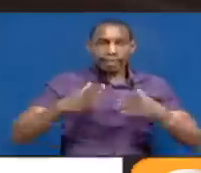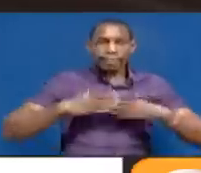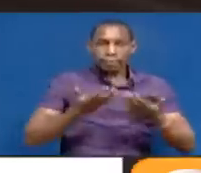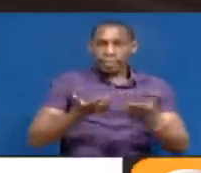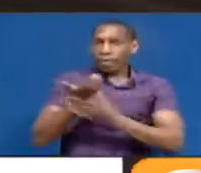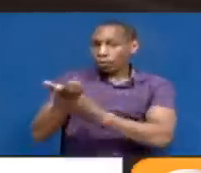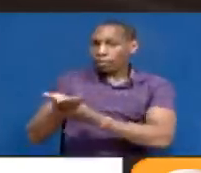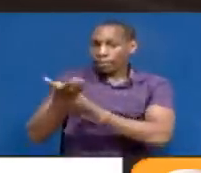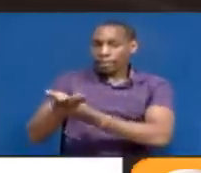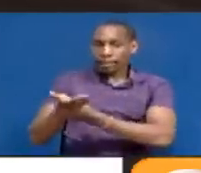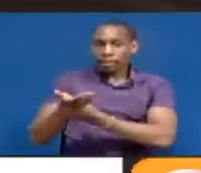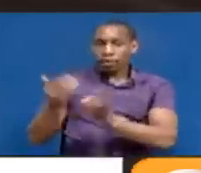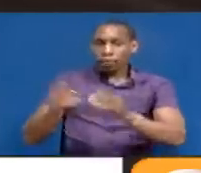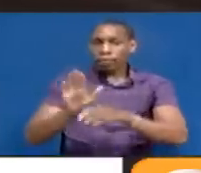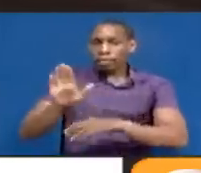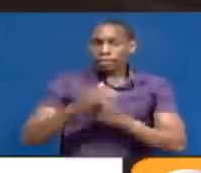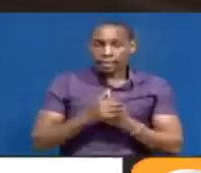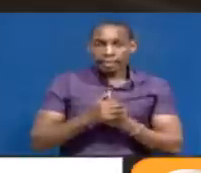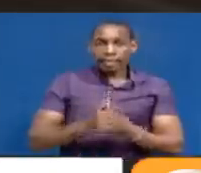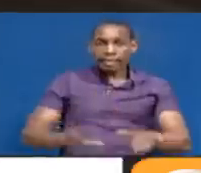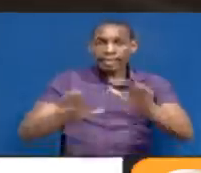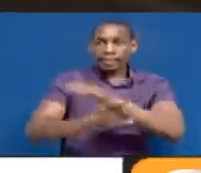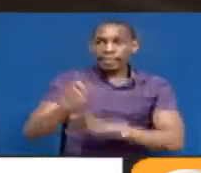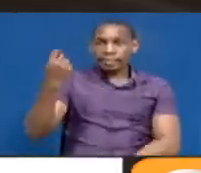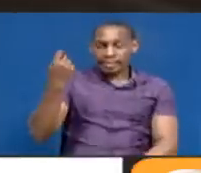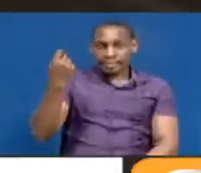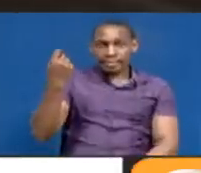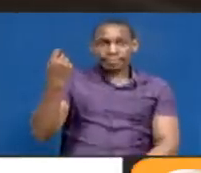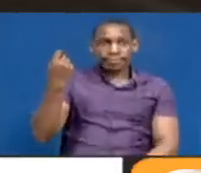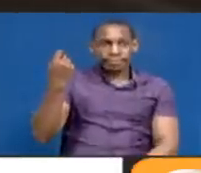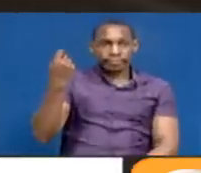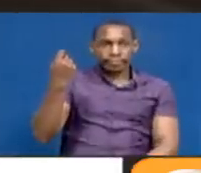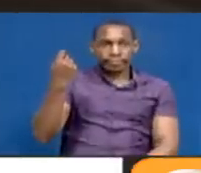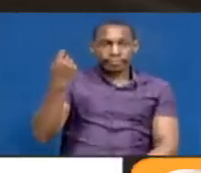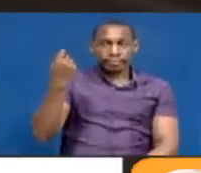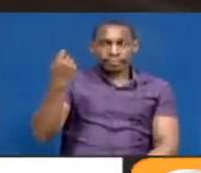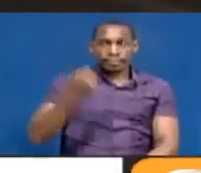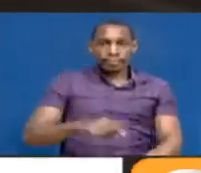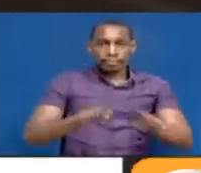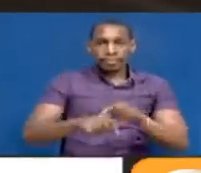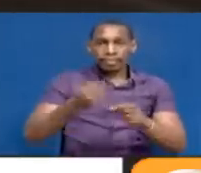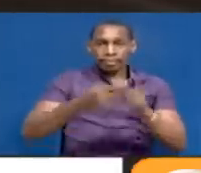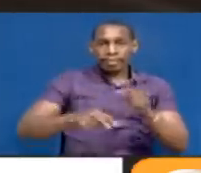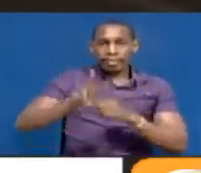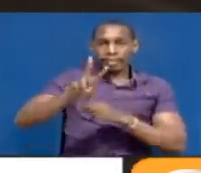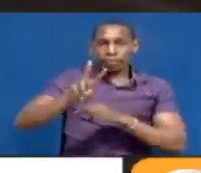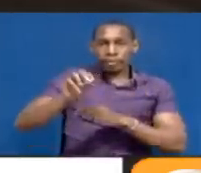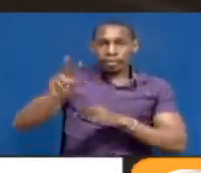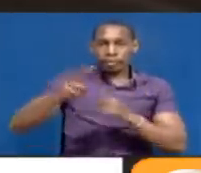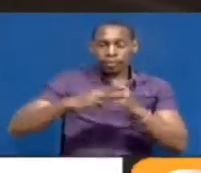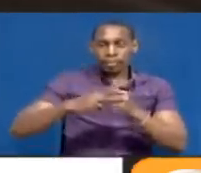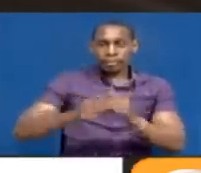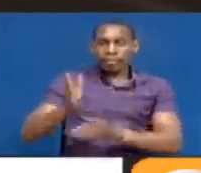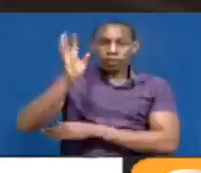Wananchi wamekuomba kwamba nafasi ni yako ya deputy president. Na 2027 inshawa uwe